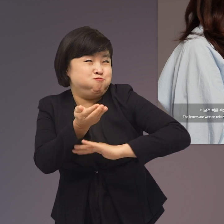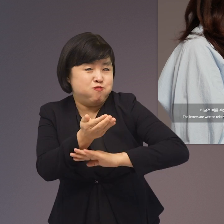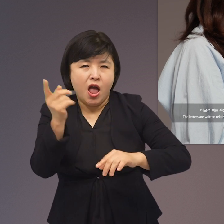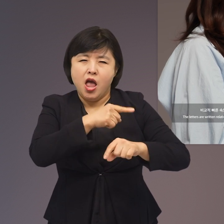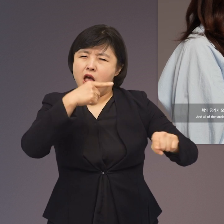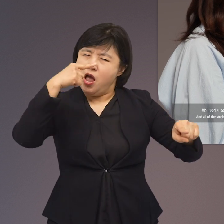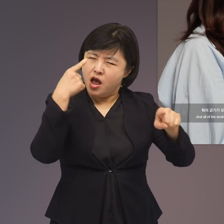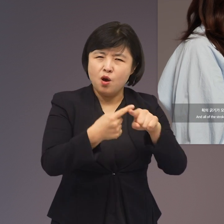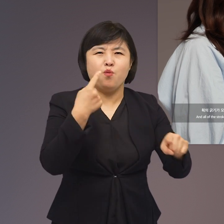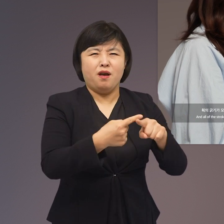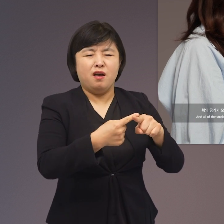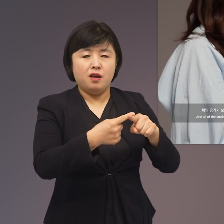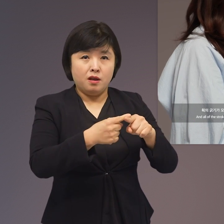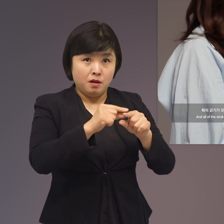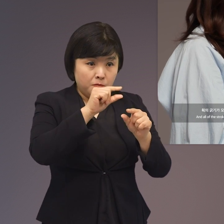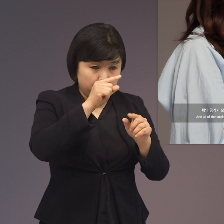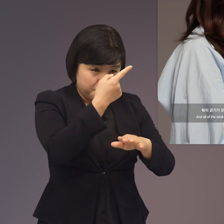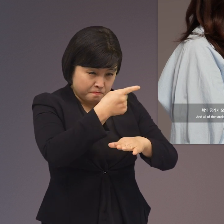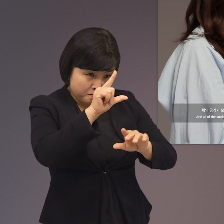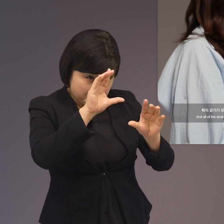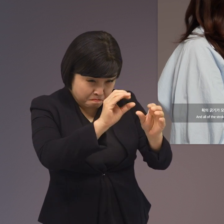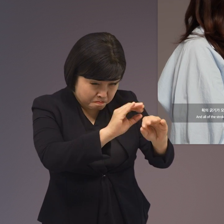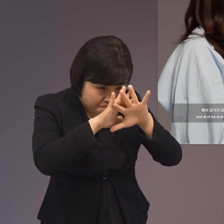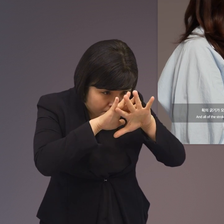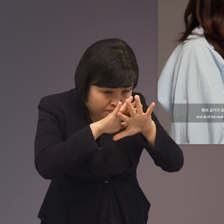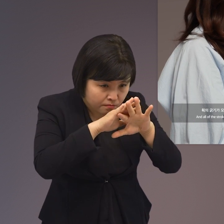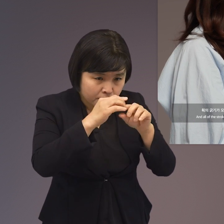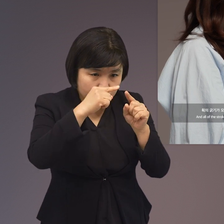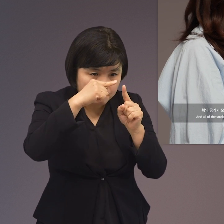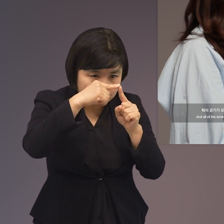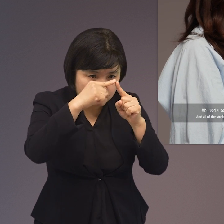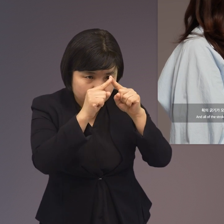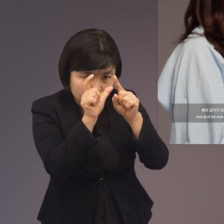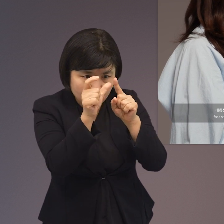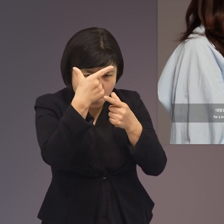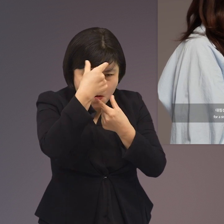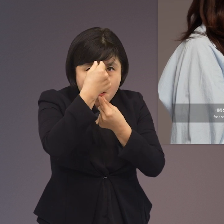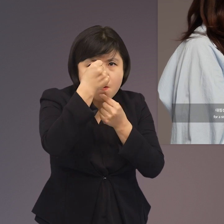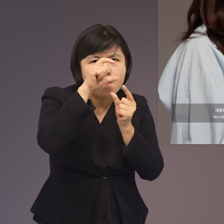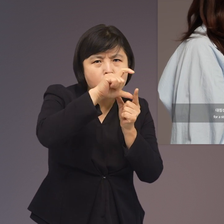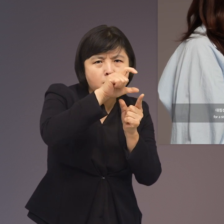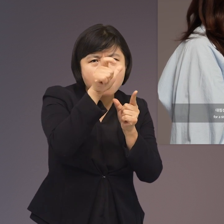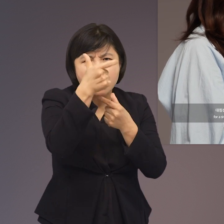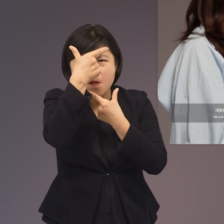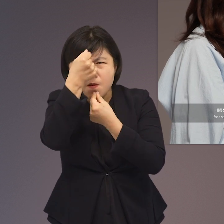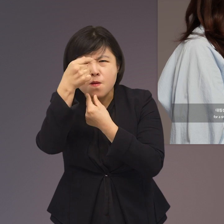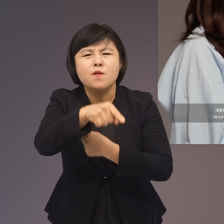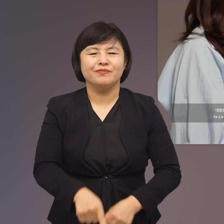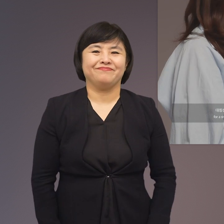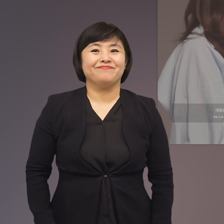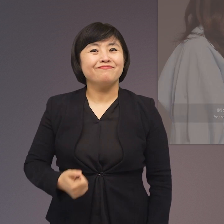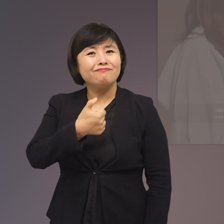역동적이고요. 세계 굵기가 모두 1대1로 일정합니다. 대칭성이